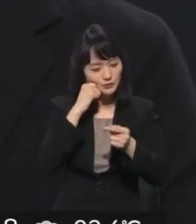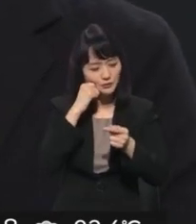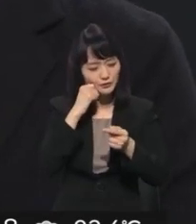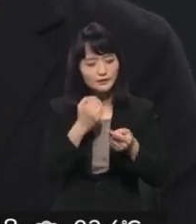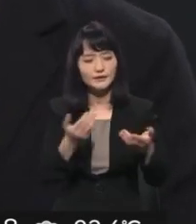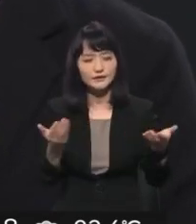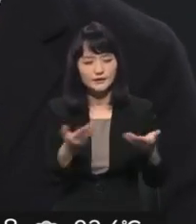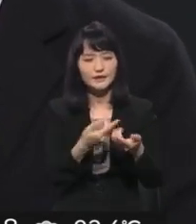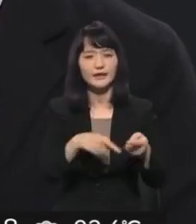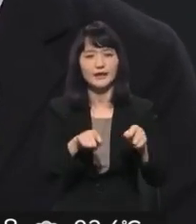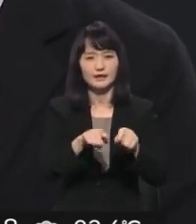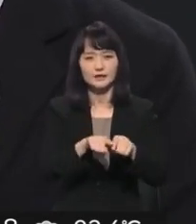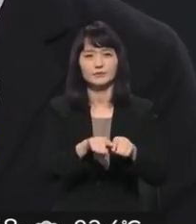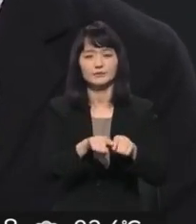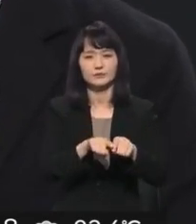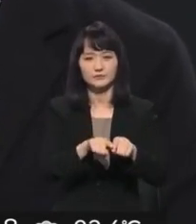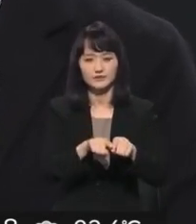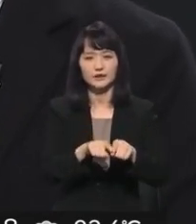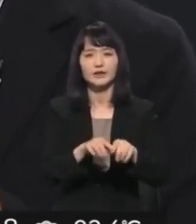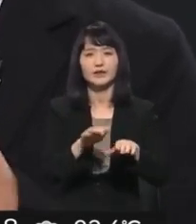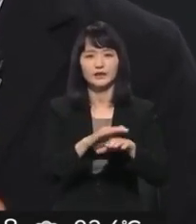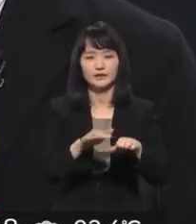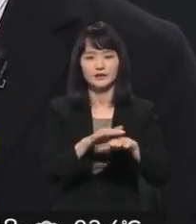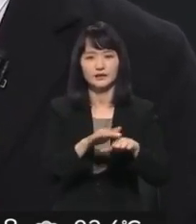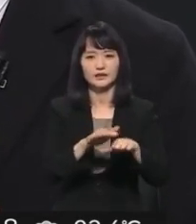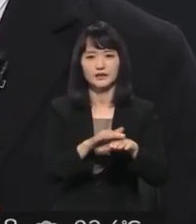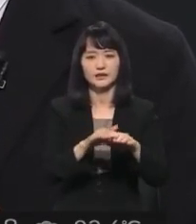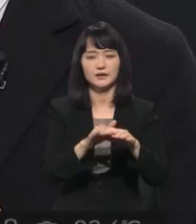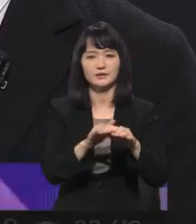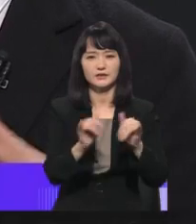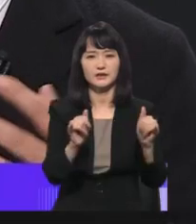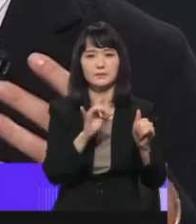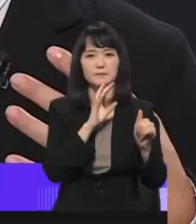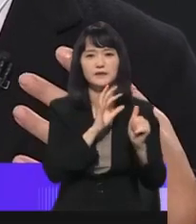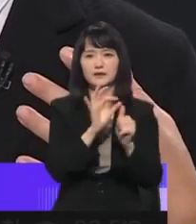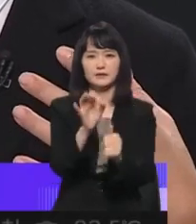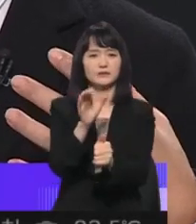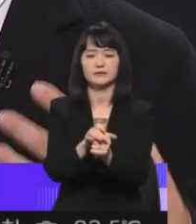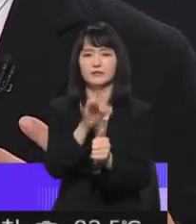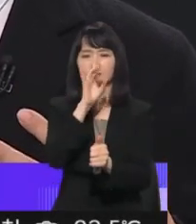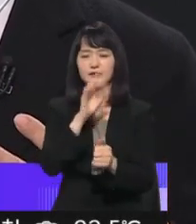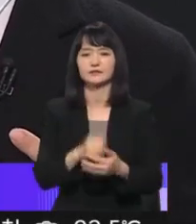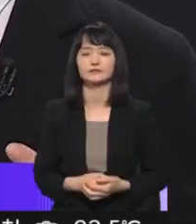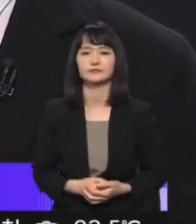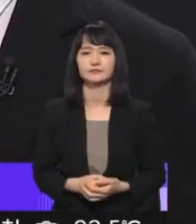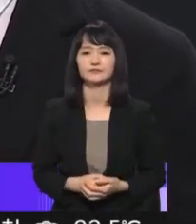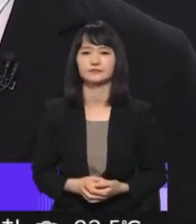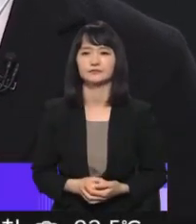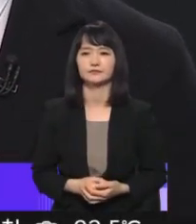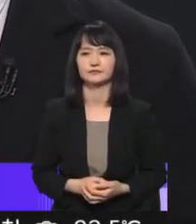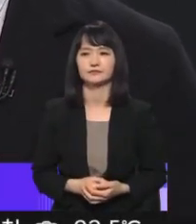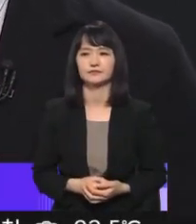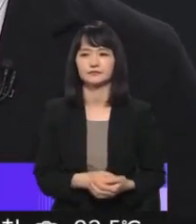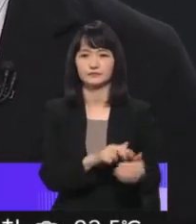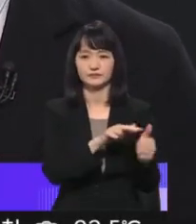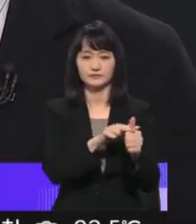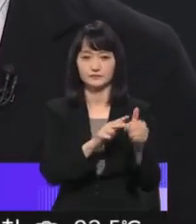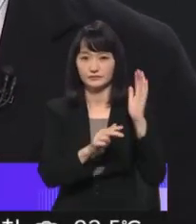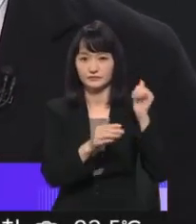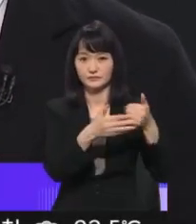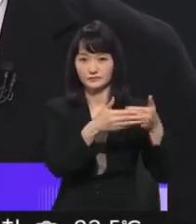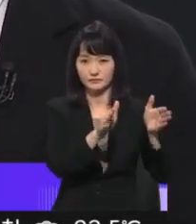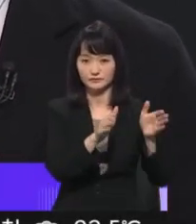좋은 인재들이 활동을 공간이 없잖아요 그러니까 그 시스템으로 받아들이 시고 내가 정보 대통령 씩 그리고 파트너의 우리